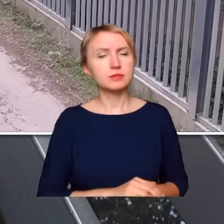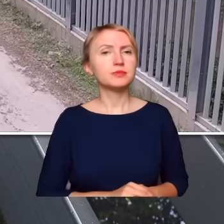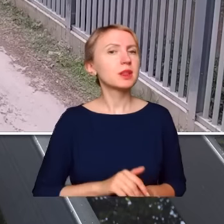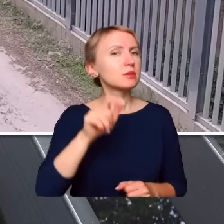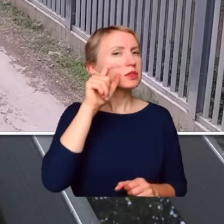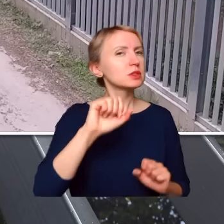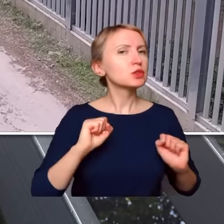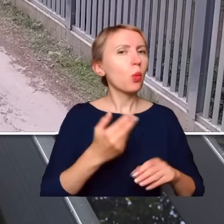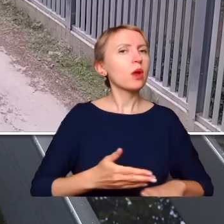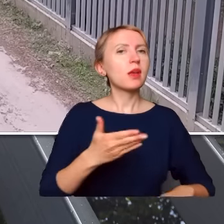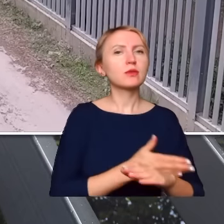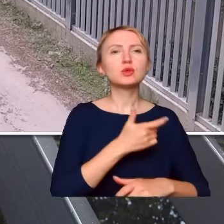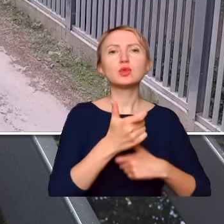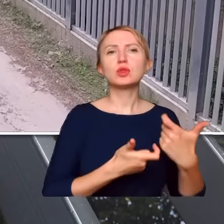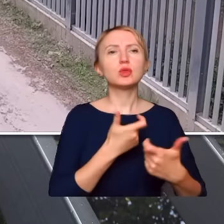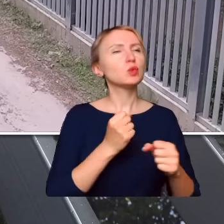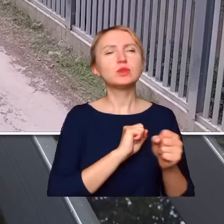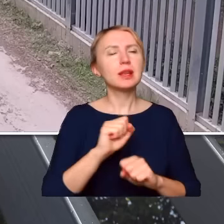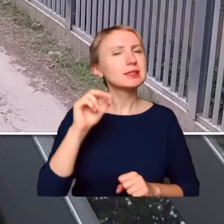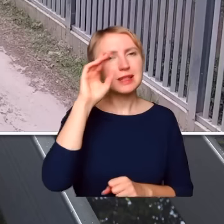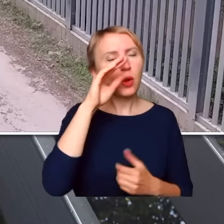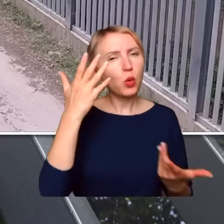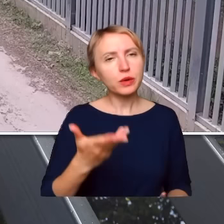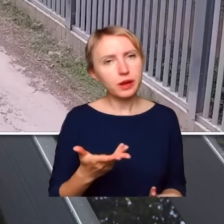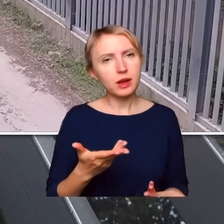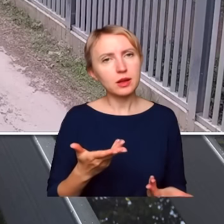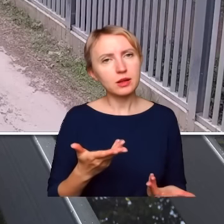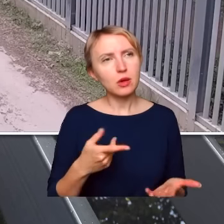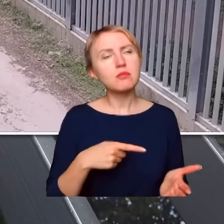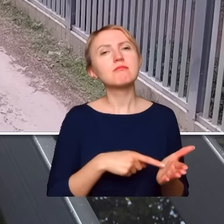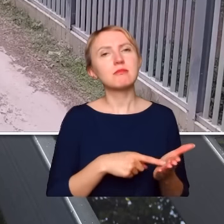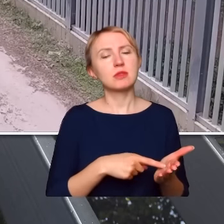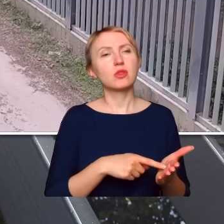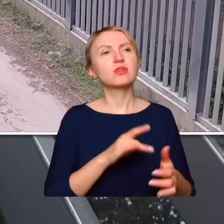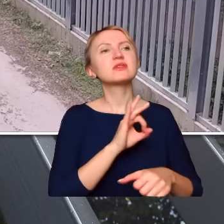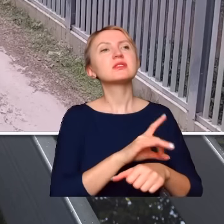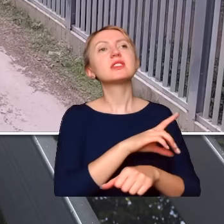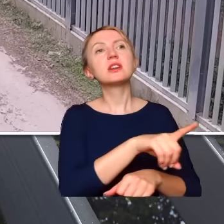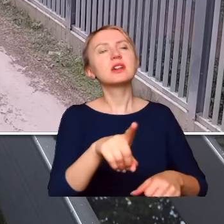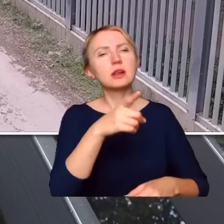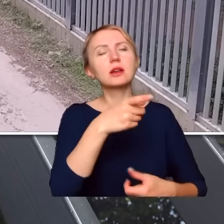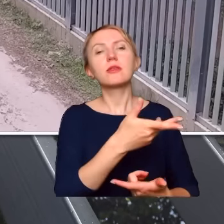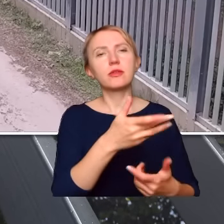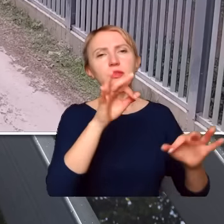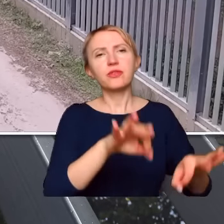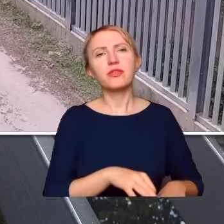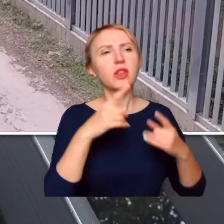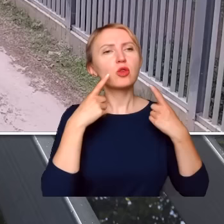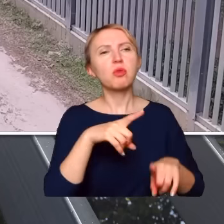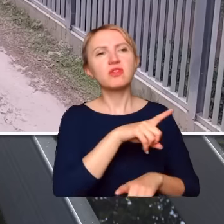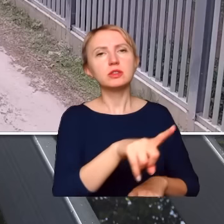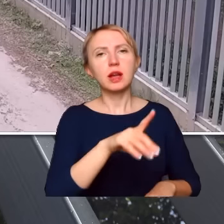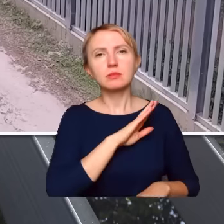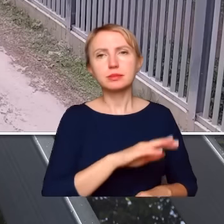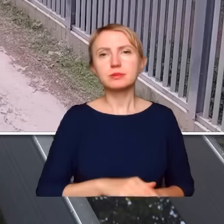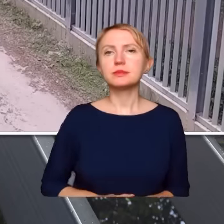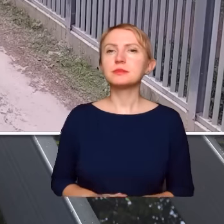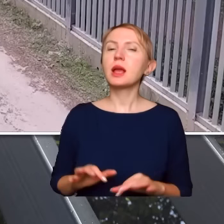wcześniej to już nie jest teoria, to już nie jest spór prawników. To jest krew na rękach tych ludzi, którzy się tego podjęli. Jak pan myśli, panie